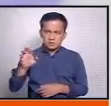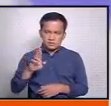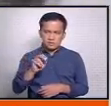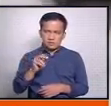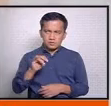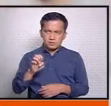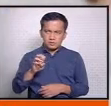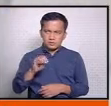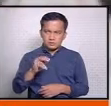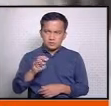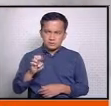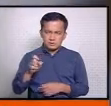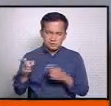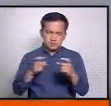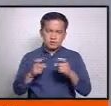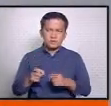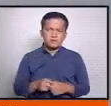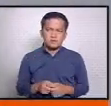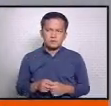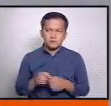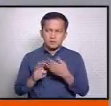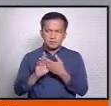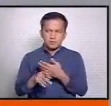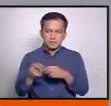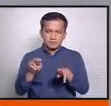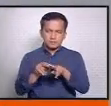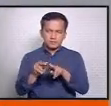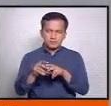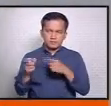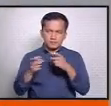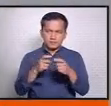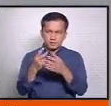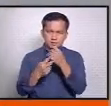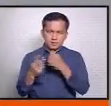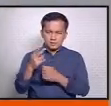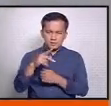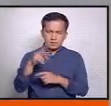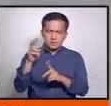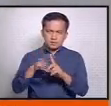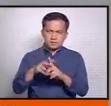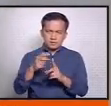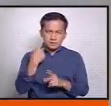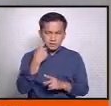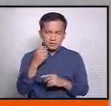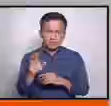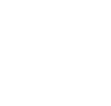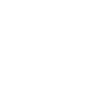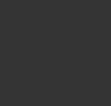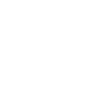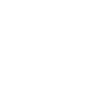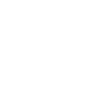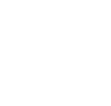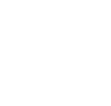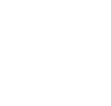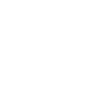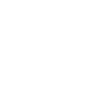kanilang routine maintenance operation. Balik normal na po ang operasyon ng dalawang apps kaninang umaga.